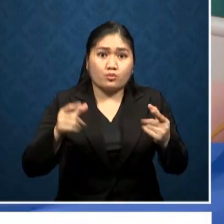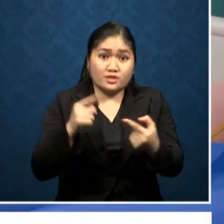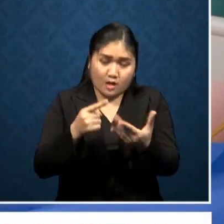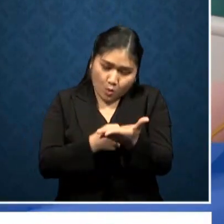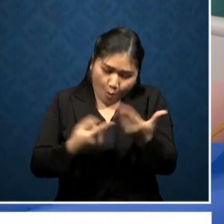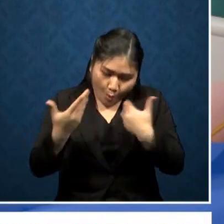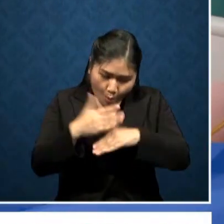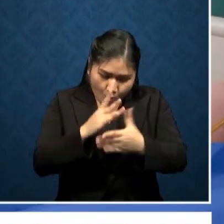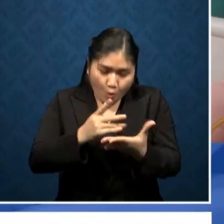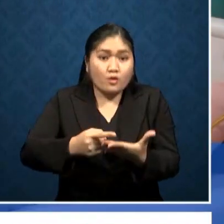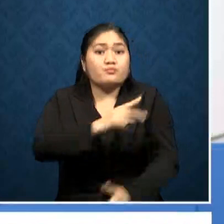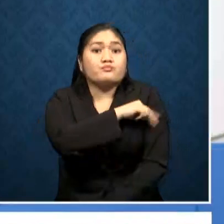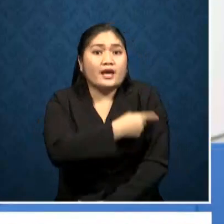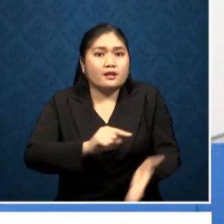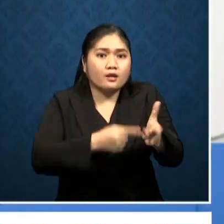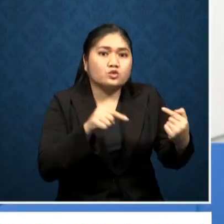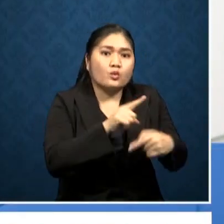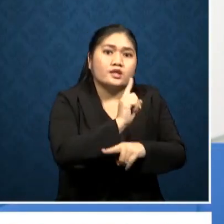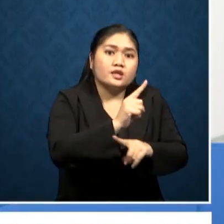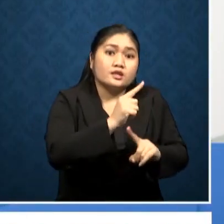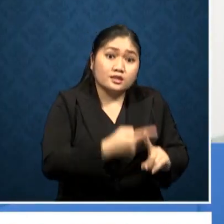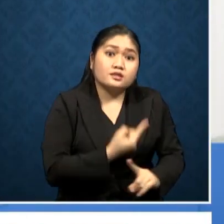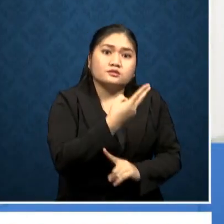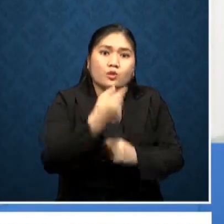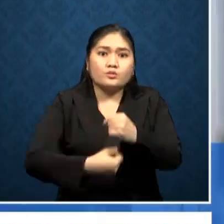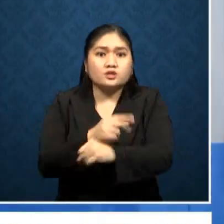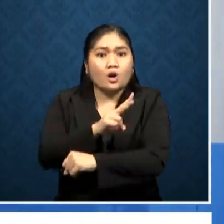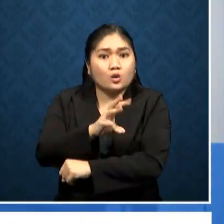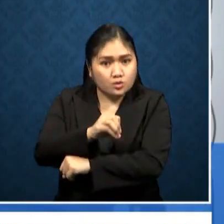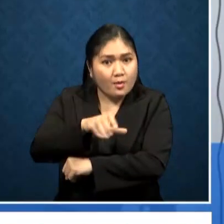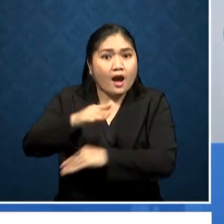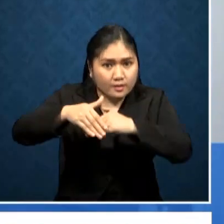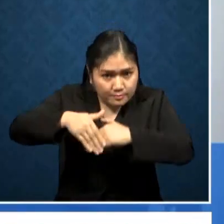ย์เพิมนเดนการตั้แต่วที่ 1 กุภาพันธ2565 เป็ต้นไป